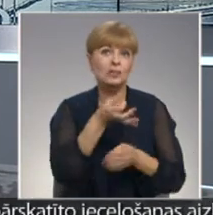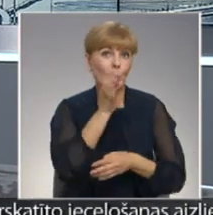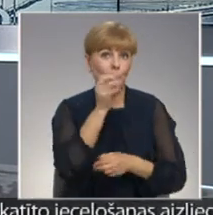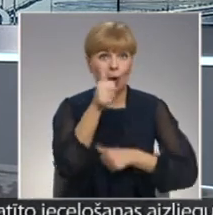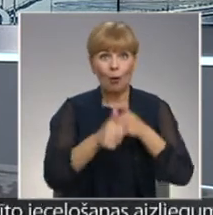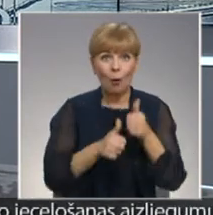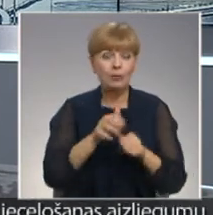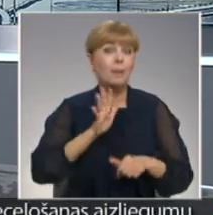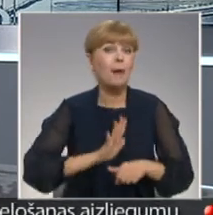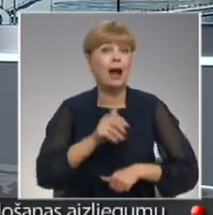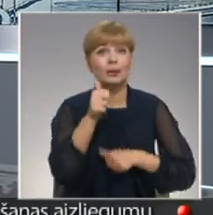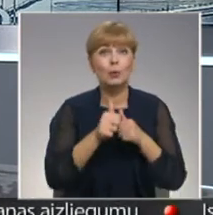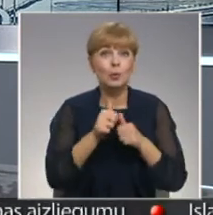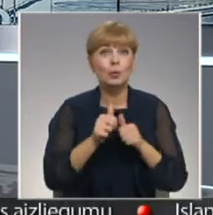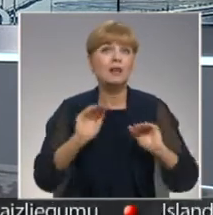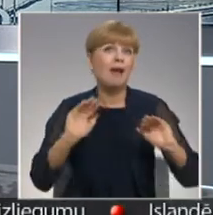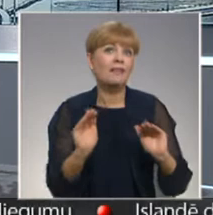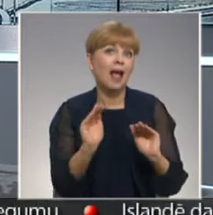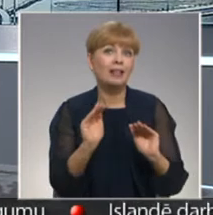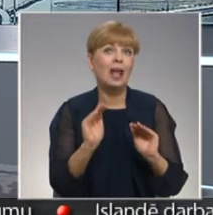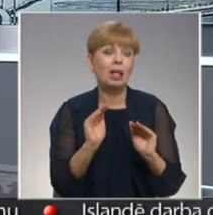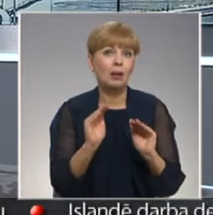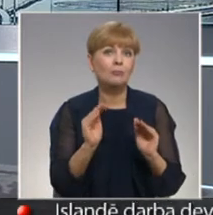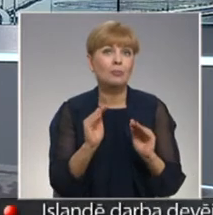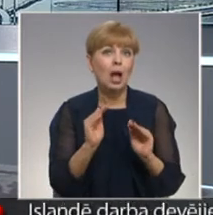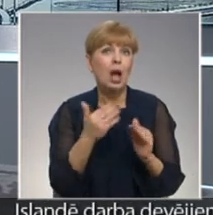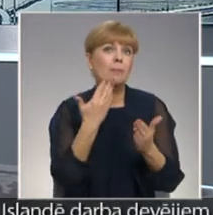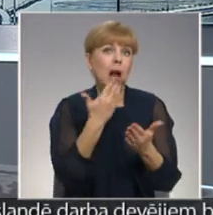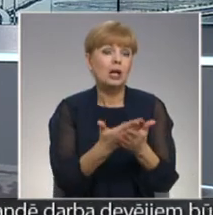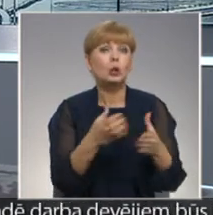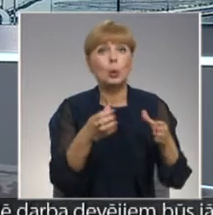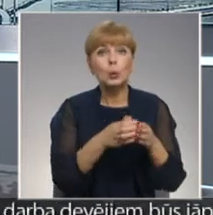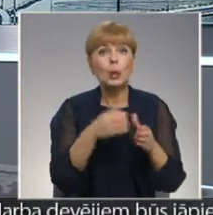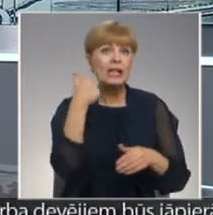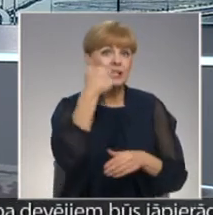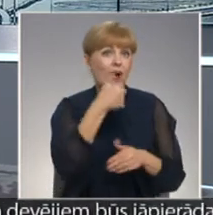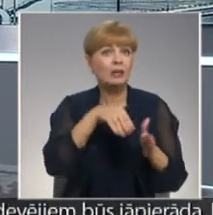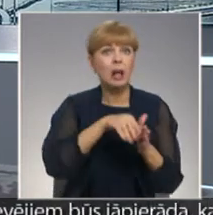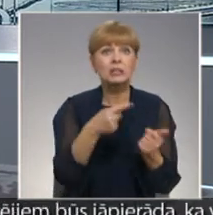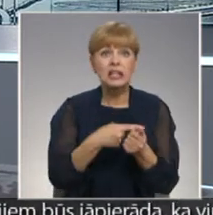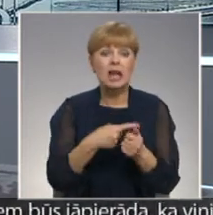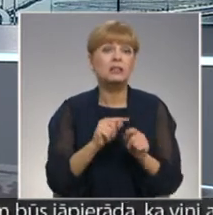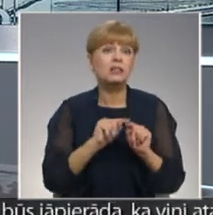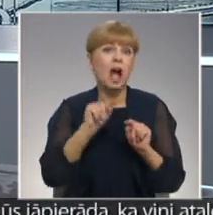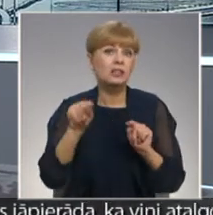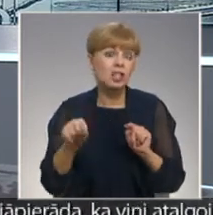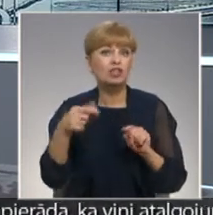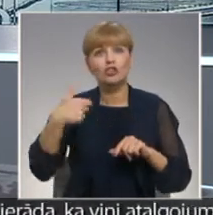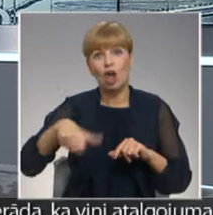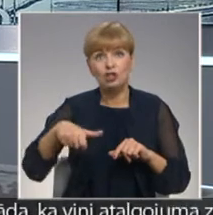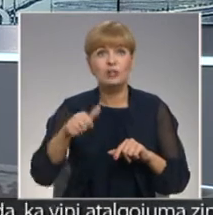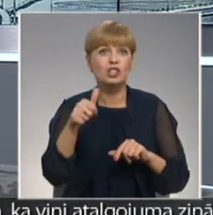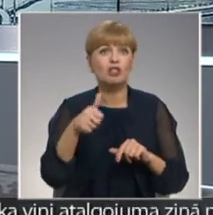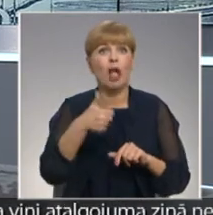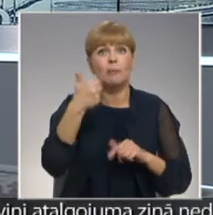sasniedz 66 labākie priekšnesumi un Marta nogalē sacentīsies par uzvarētāju godu Kurzemes reģiona konkursā. Un stāsta